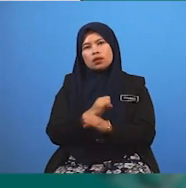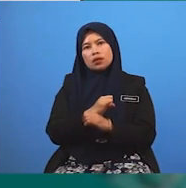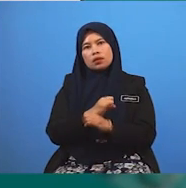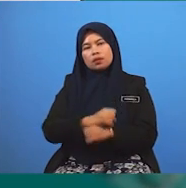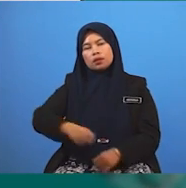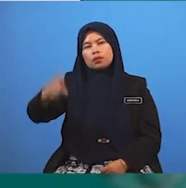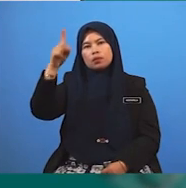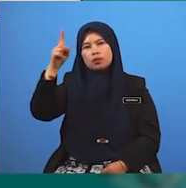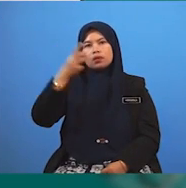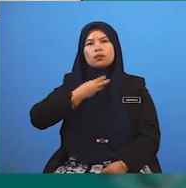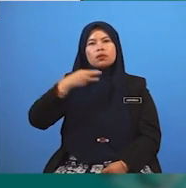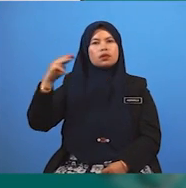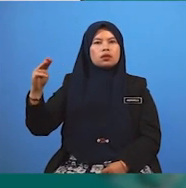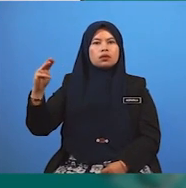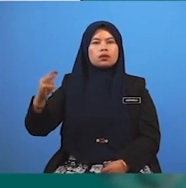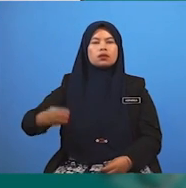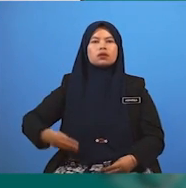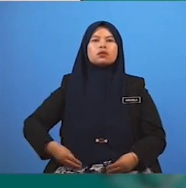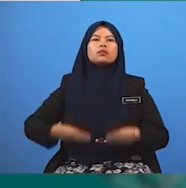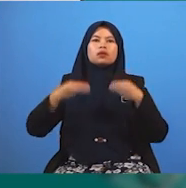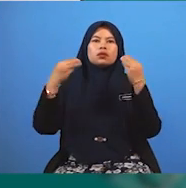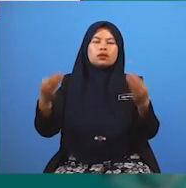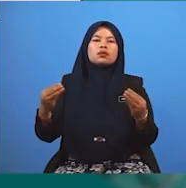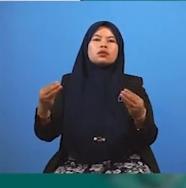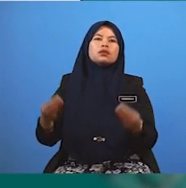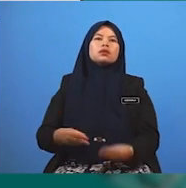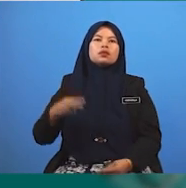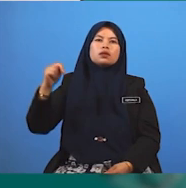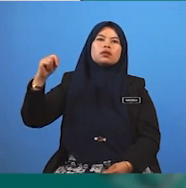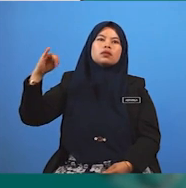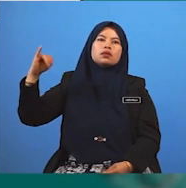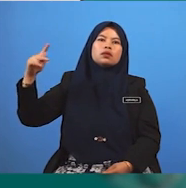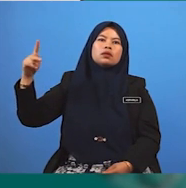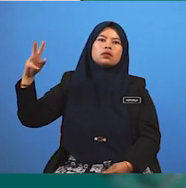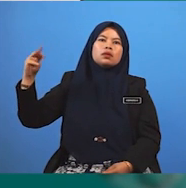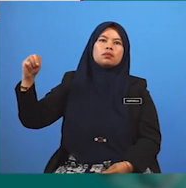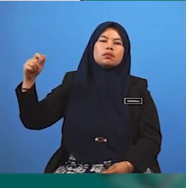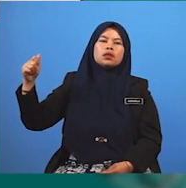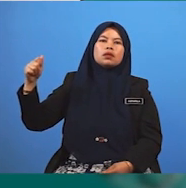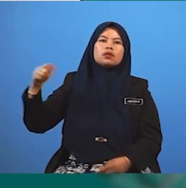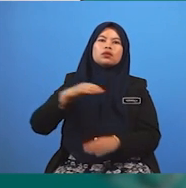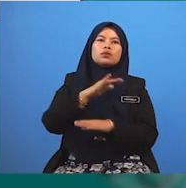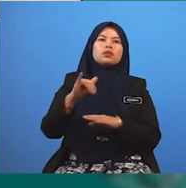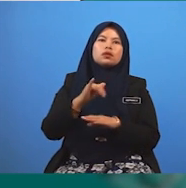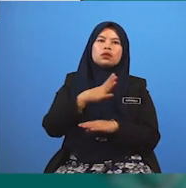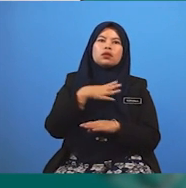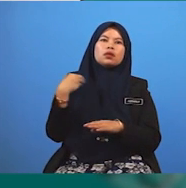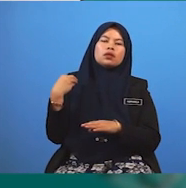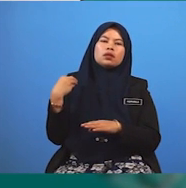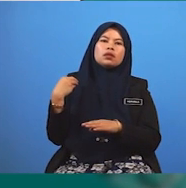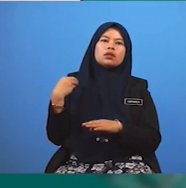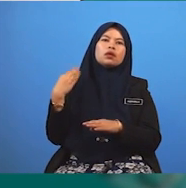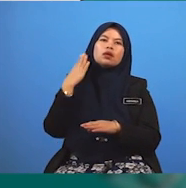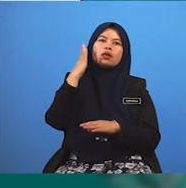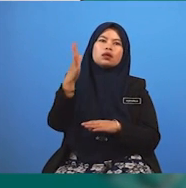mereka dianugerahkan nikmat syurga. Yang kedua, di syurga nanti mereka akan